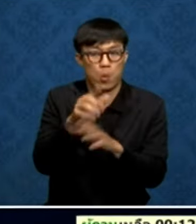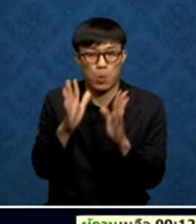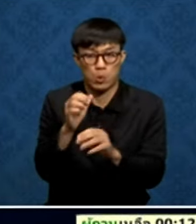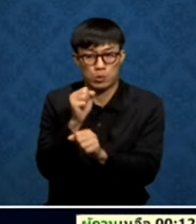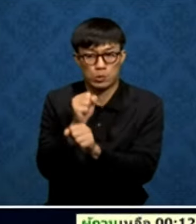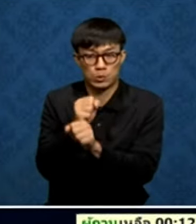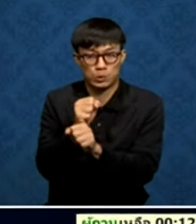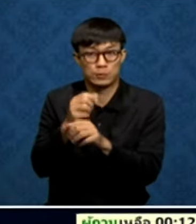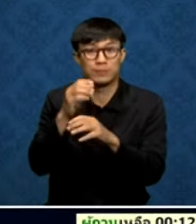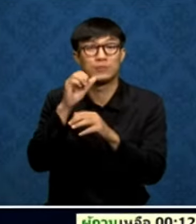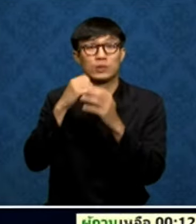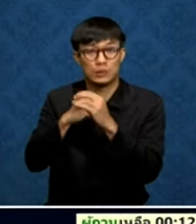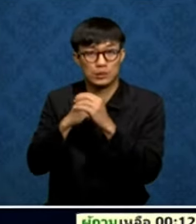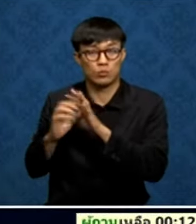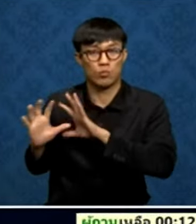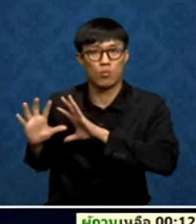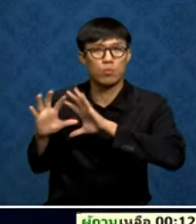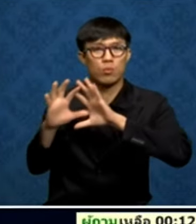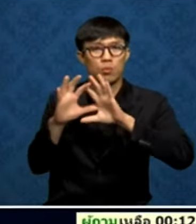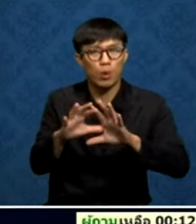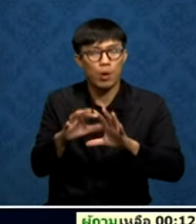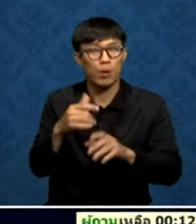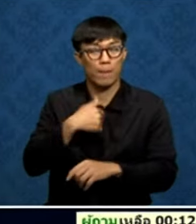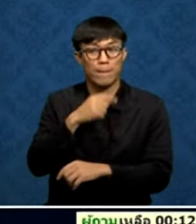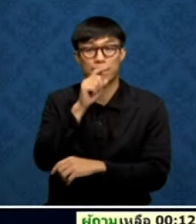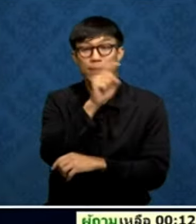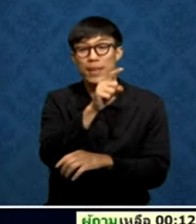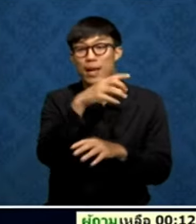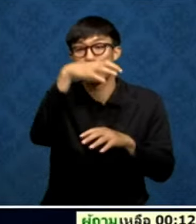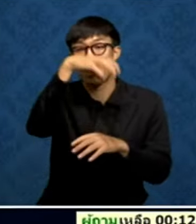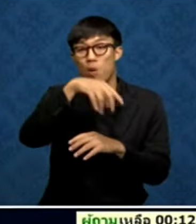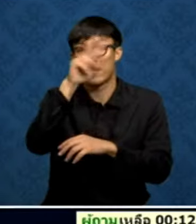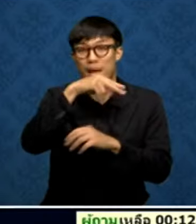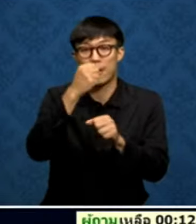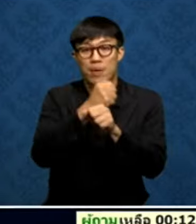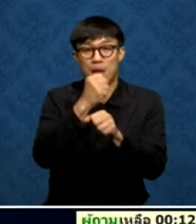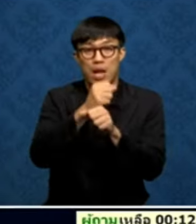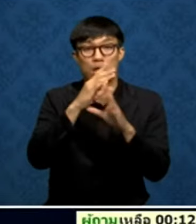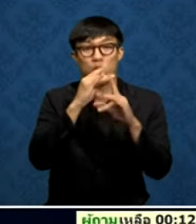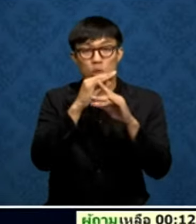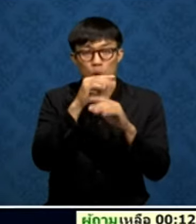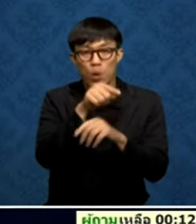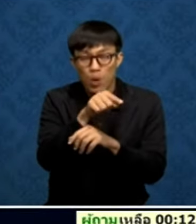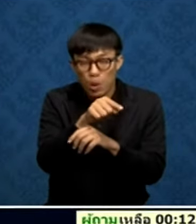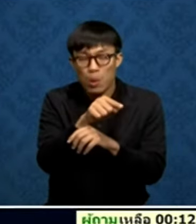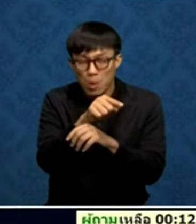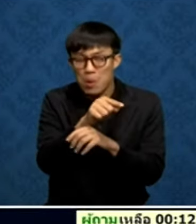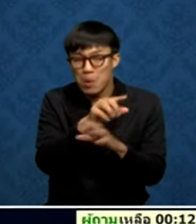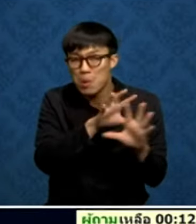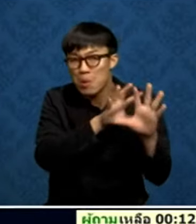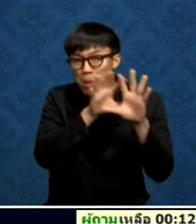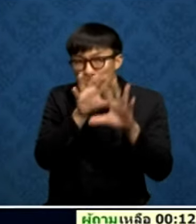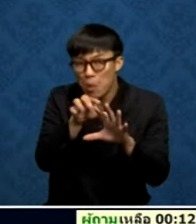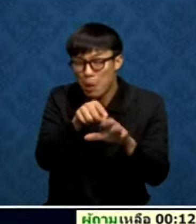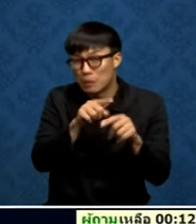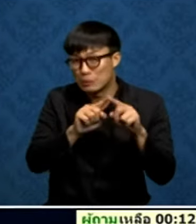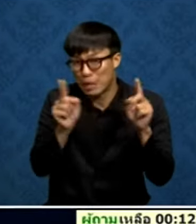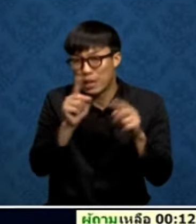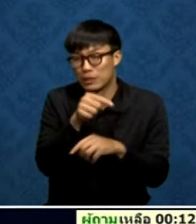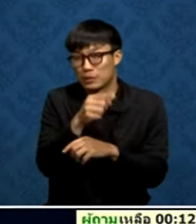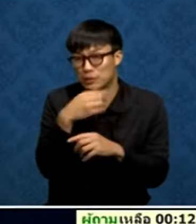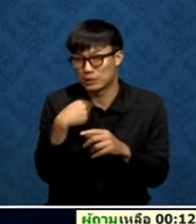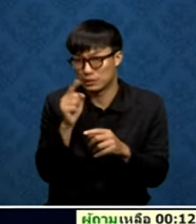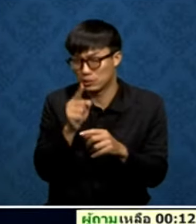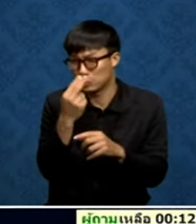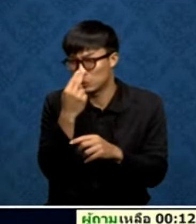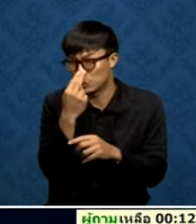เข้ามานะครับตัวเลขนี้ผมสอบถามมาจากกรมการจัดหางานระยองนะครับก็อยู่ที่ประมาณ 2-3,000 คนเท่านั้นเองครับในความเป็นจริงครับถ้าจากที่คำนวณนะ